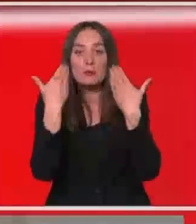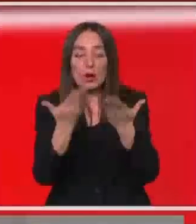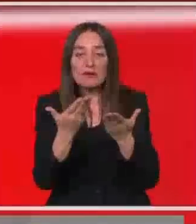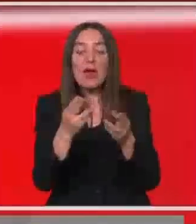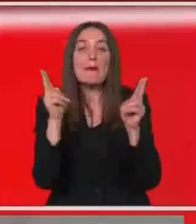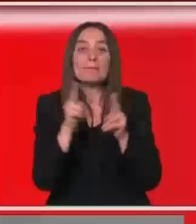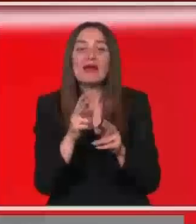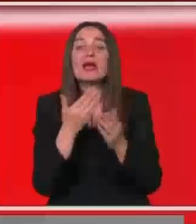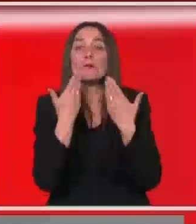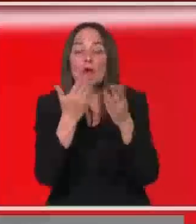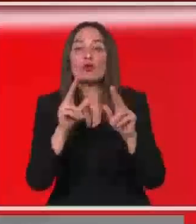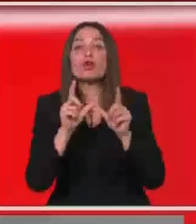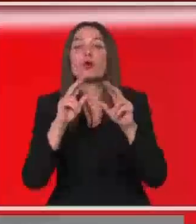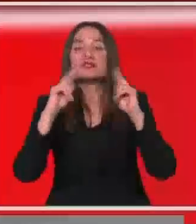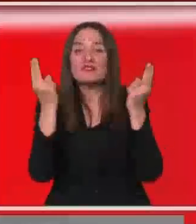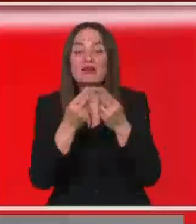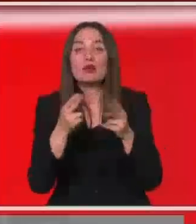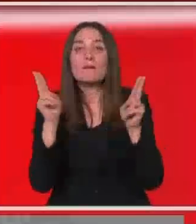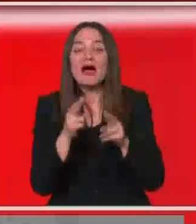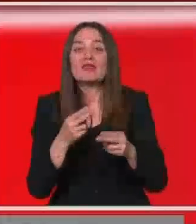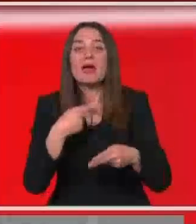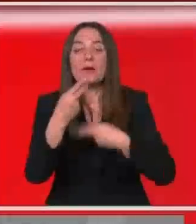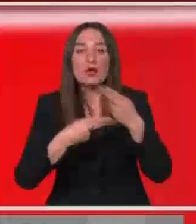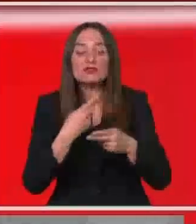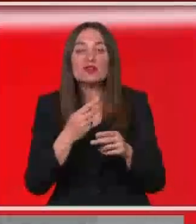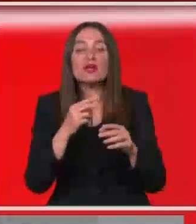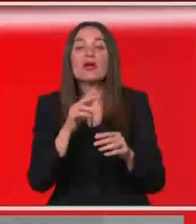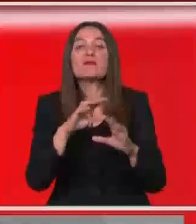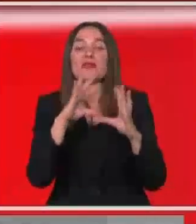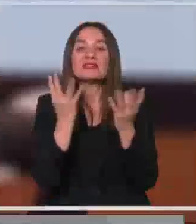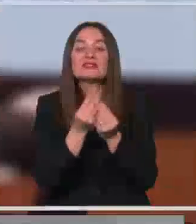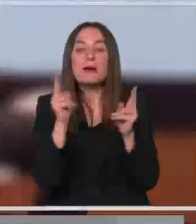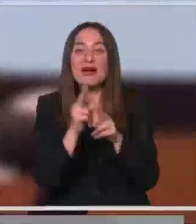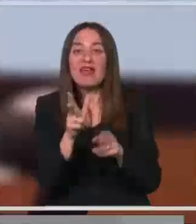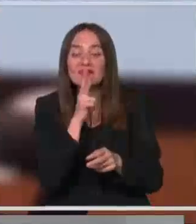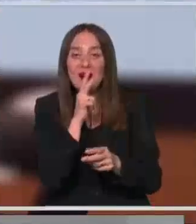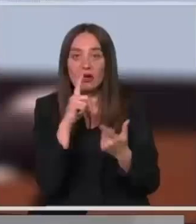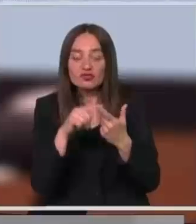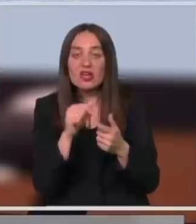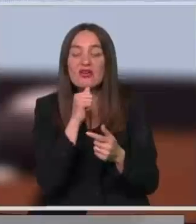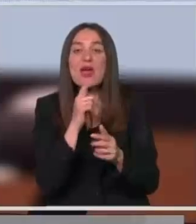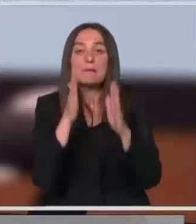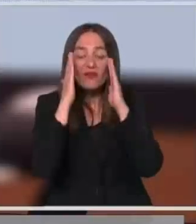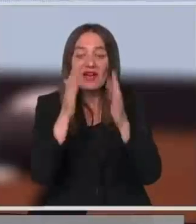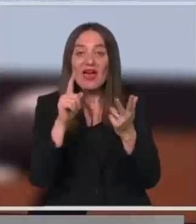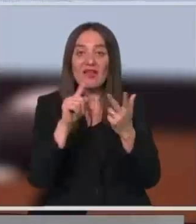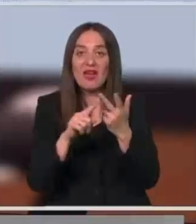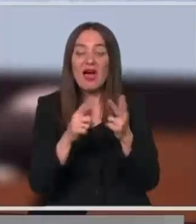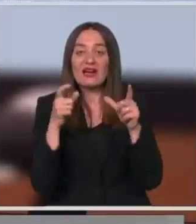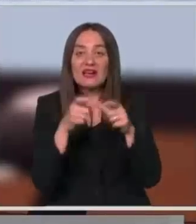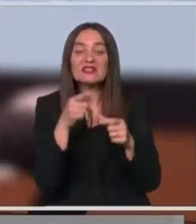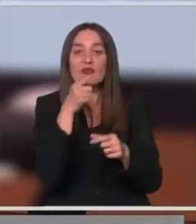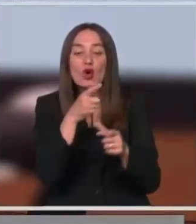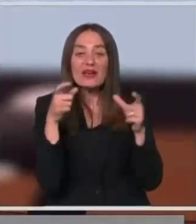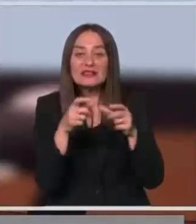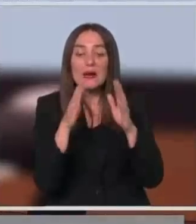manjak ponude svega u svetu, jer se manje proizvodi. Imamo krizu tražnje, jer se sve mnogo manje traži. I imamo krizu poverenja. U toj krizi